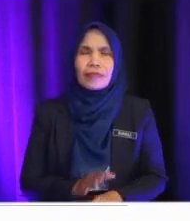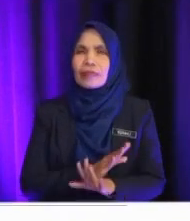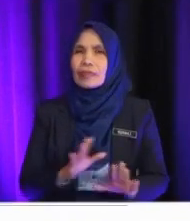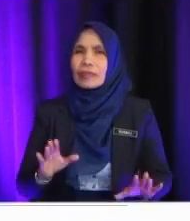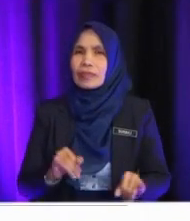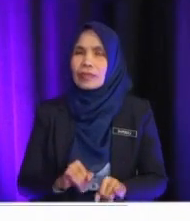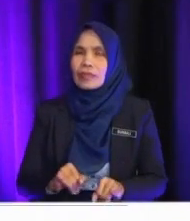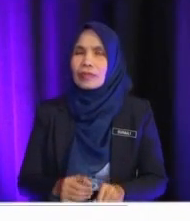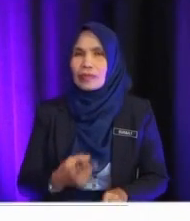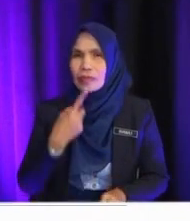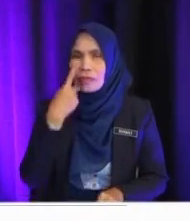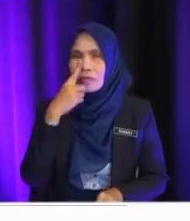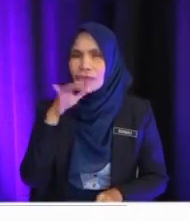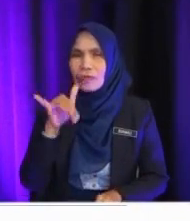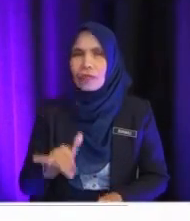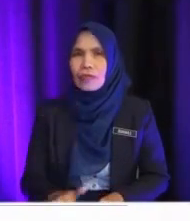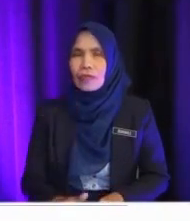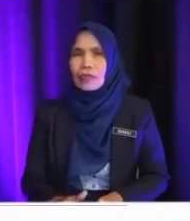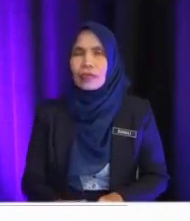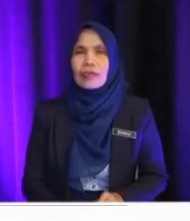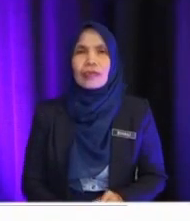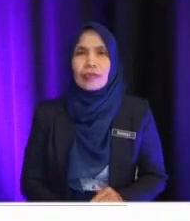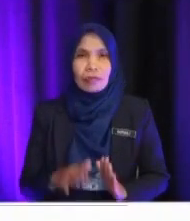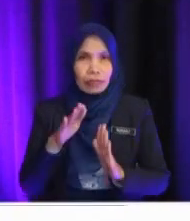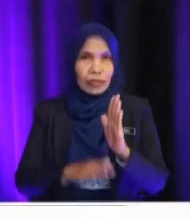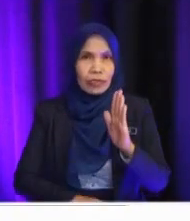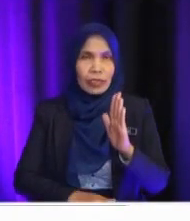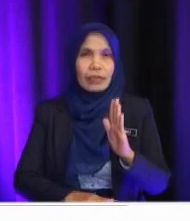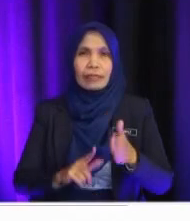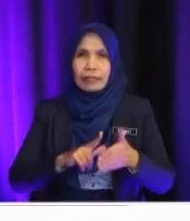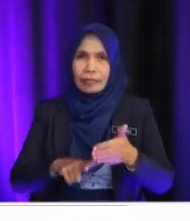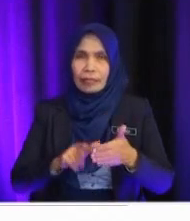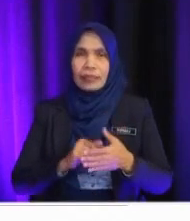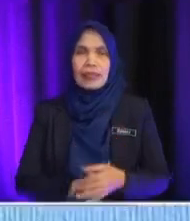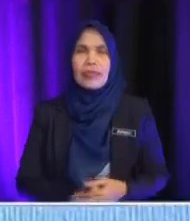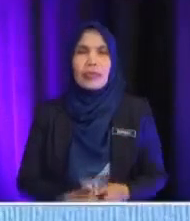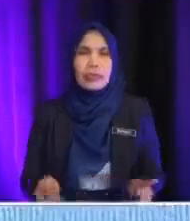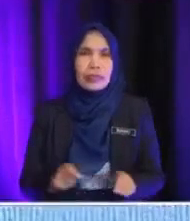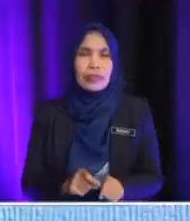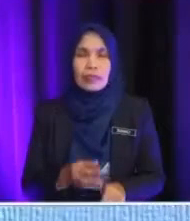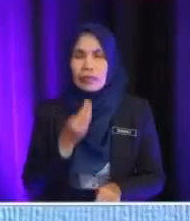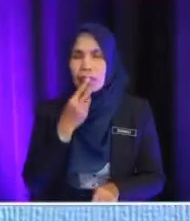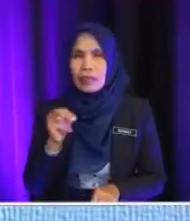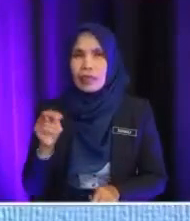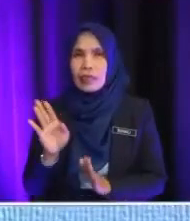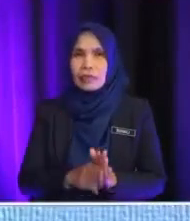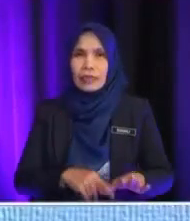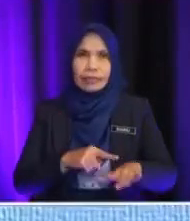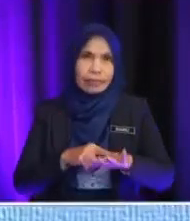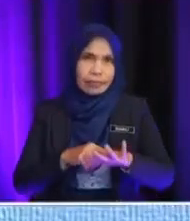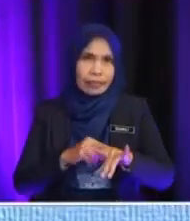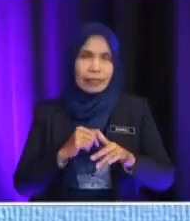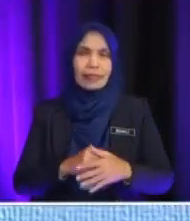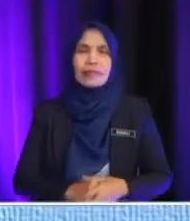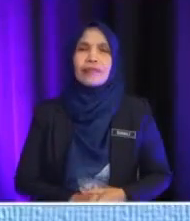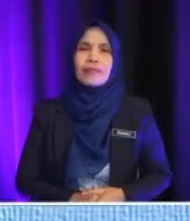untuk makanan yang kurang lemak seperti sayuran berdaun lah, macam yang saya cakap tadi.